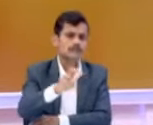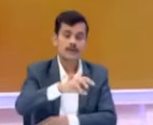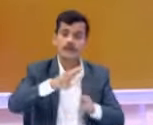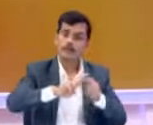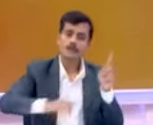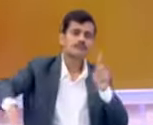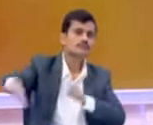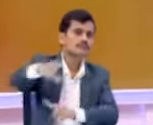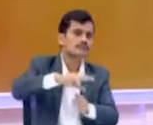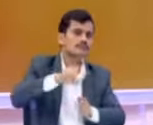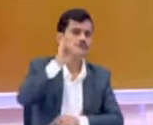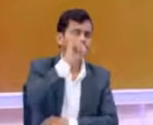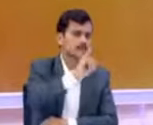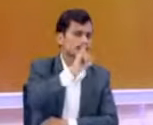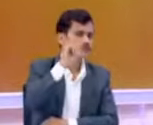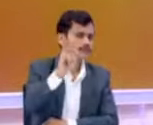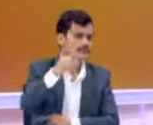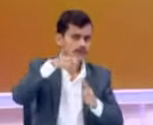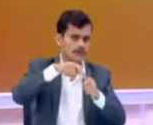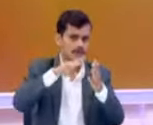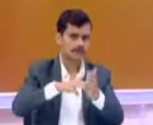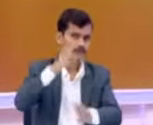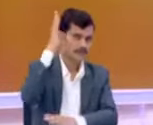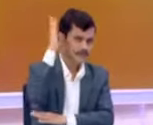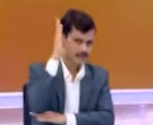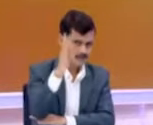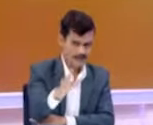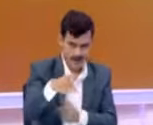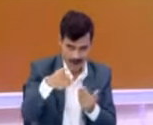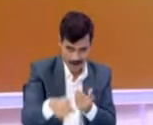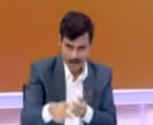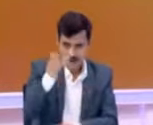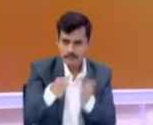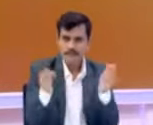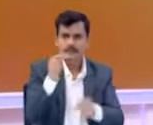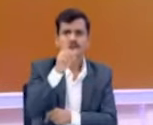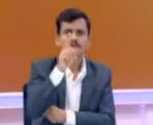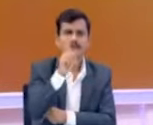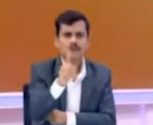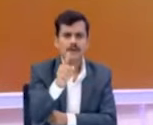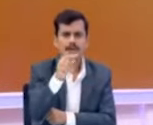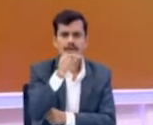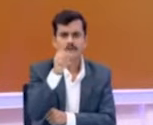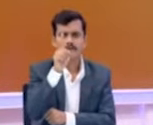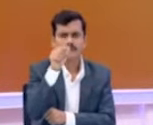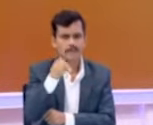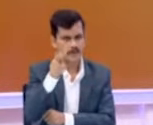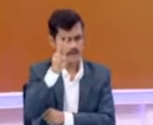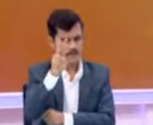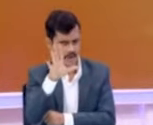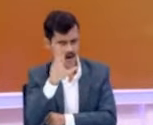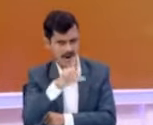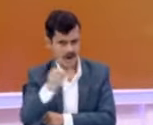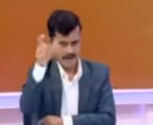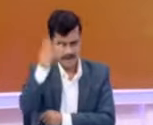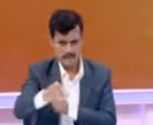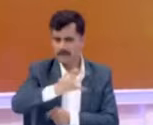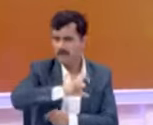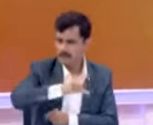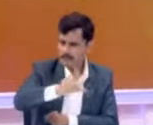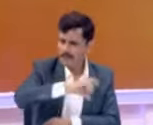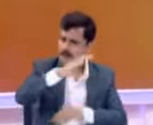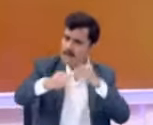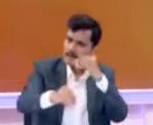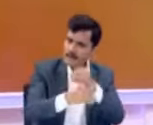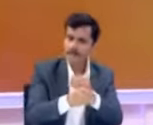66 किलोमीटर्स, और आज करीब करीब 1.25 लाख की राइडरशिप है, जो कि 6 लाख के आसपास पहुंच जाएगी। इसके